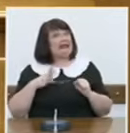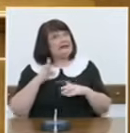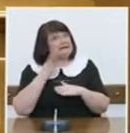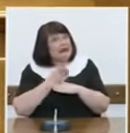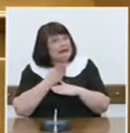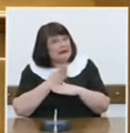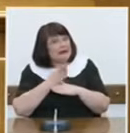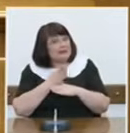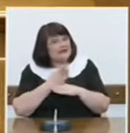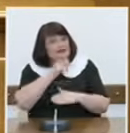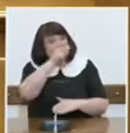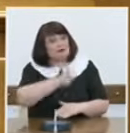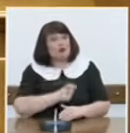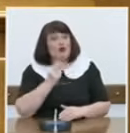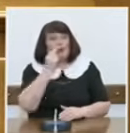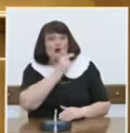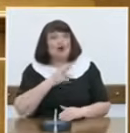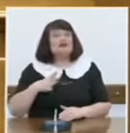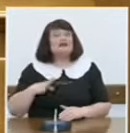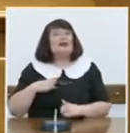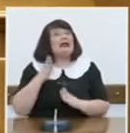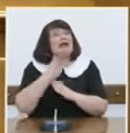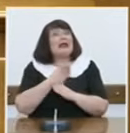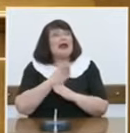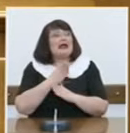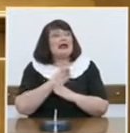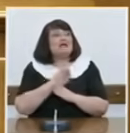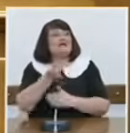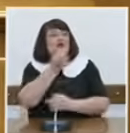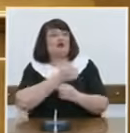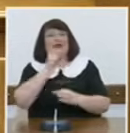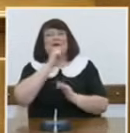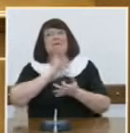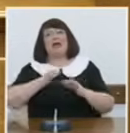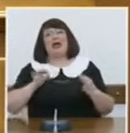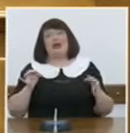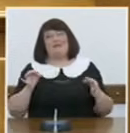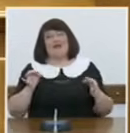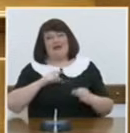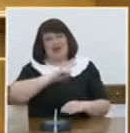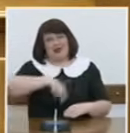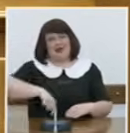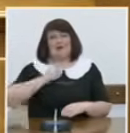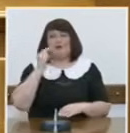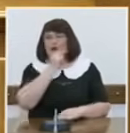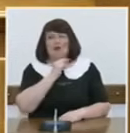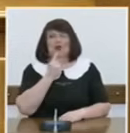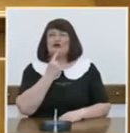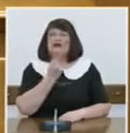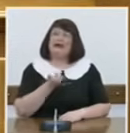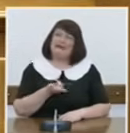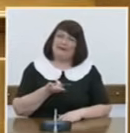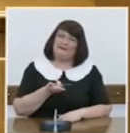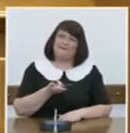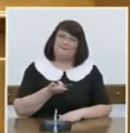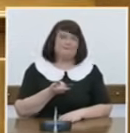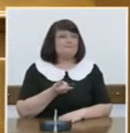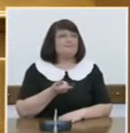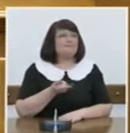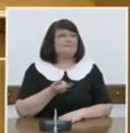ο Πρωθυπουργός? Και επειδή λέτε και παραμύθια, έρχεται ο Πρωθυπουργός και λέει το εξής. Η κυρία πρόεδρος των